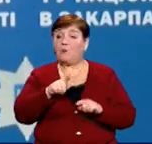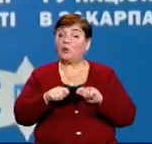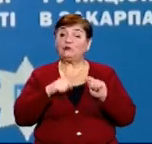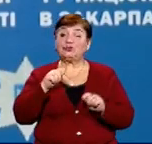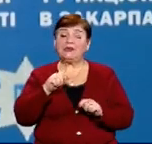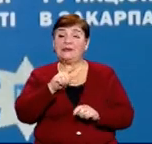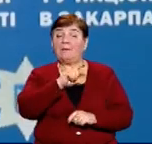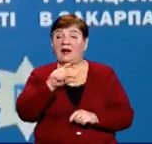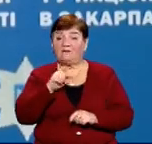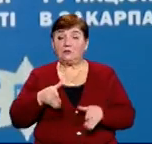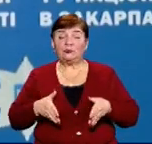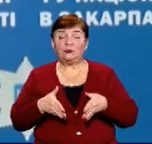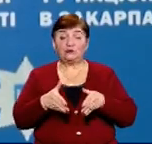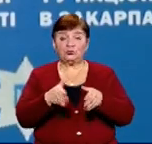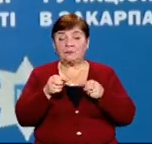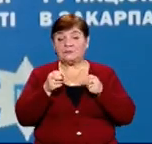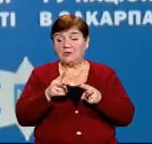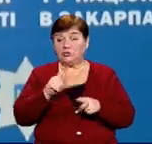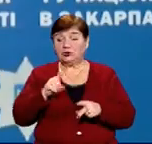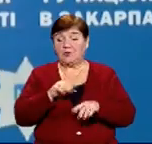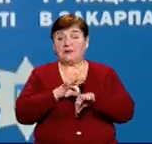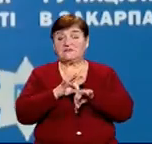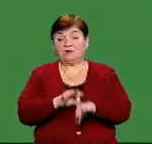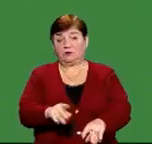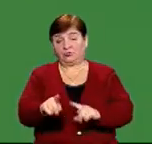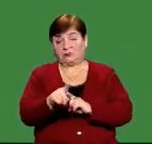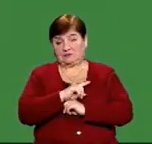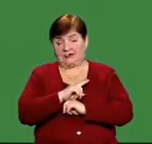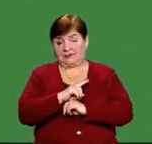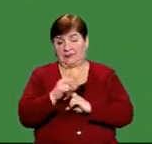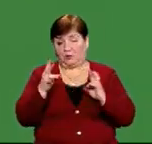порушення правил безпеки дорожнього руху, що призвело до смерті потерпілого.